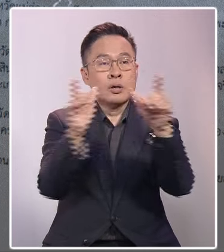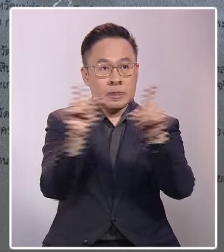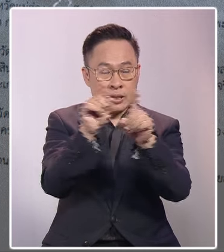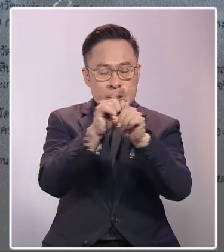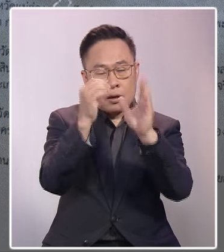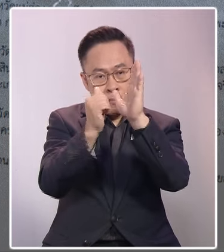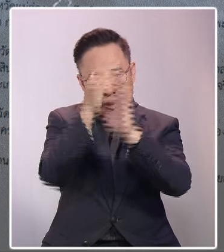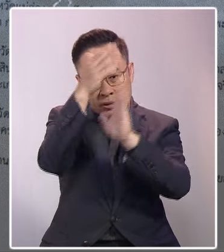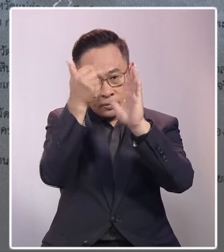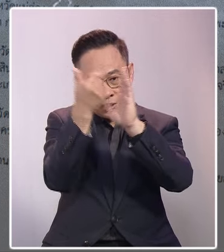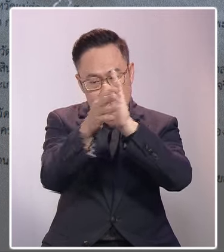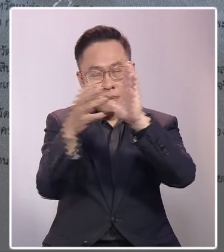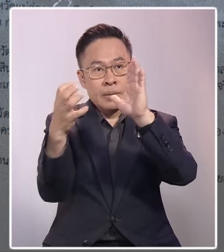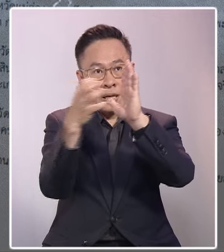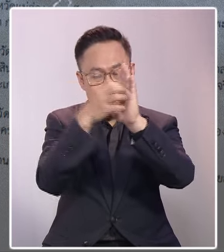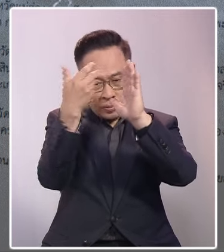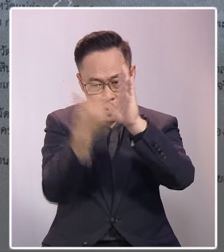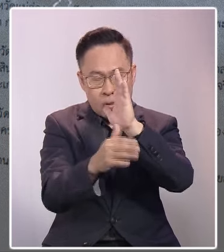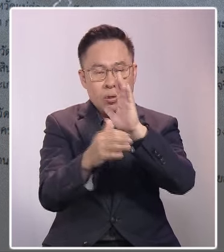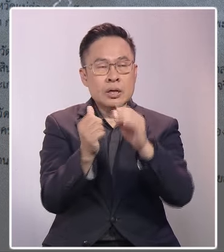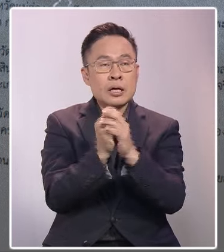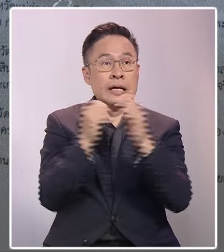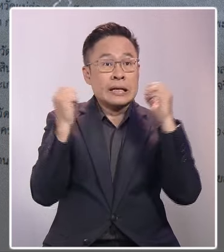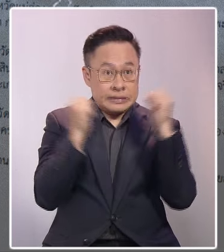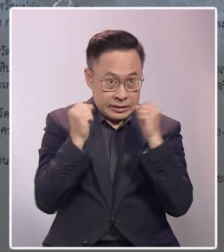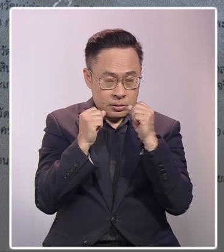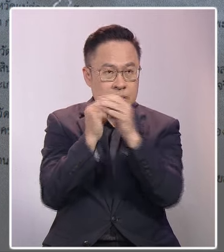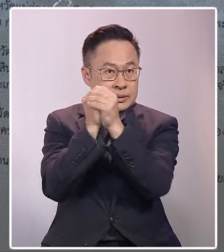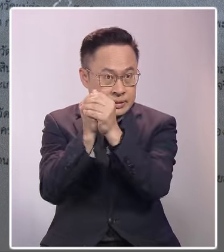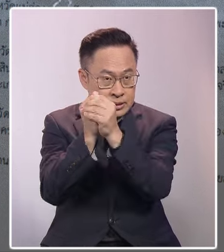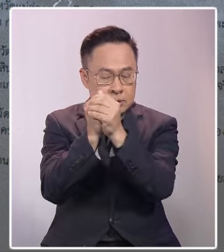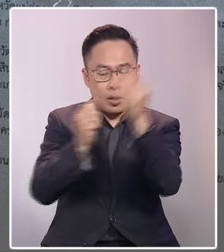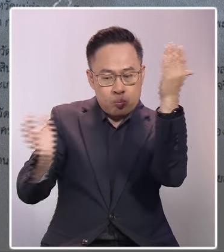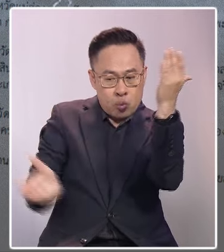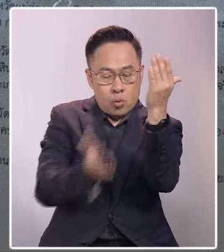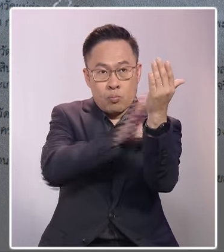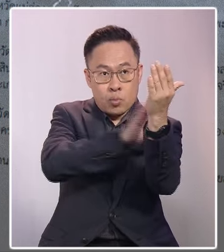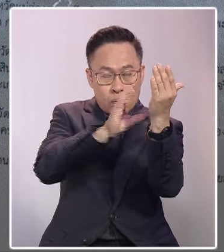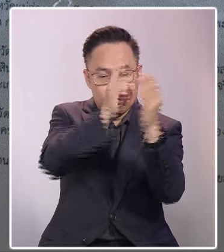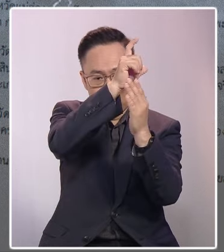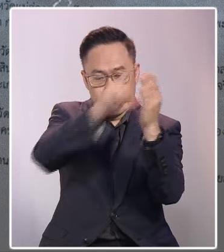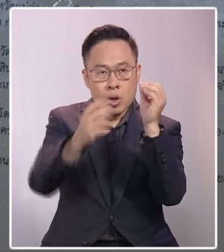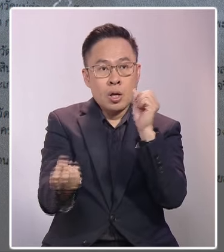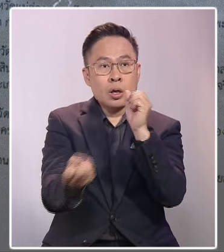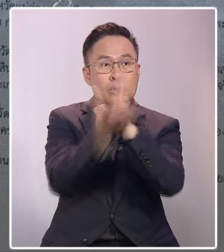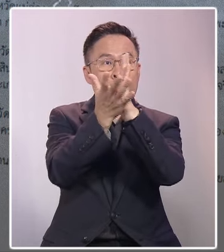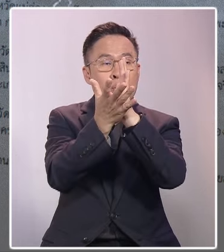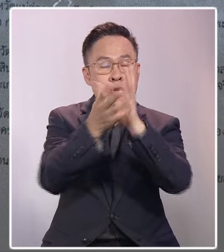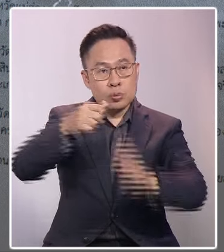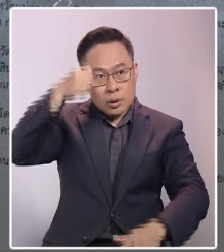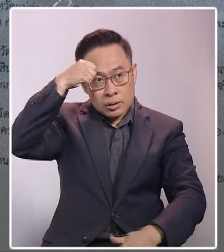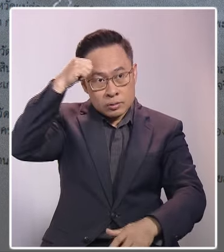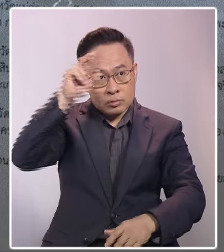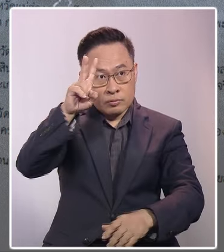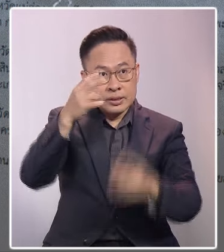ภาคตะวันออกคือลักษณะแบบนี้เนี่ยทั้งอากาศเย็นแล้วก็ร่องมรสุมเนี่ยที่มันเกิดขึ้นพร้อมกันนะครับในช่วงช่วงวัน 2วันนี้เนี่ยจะ